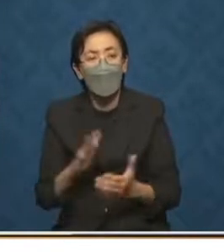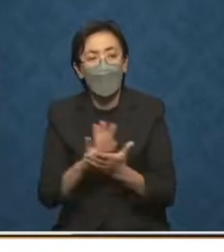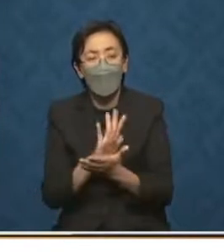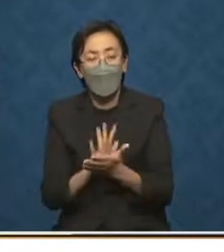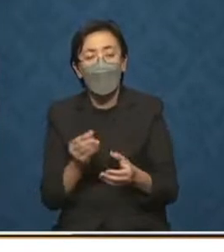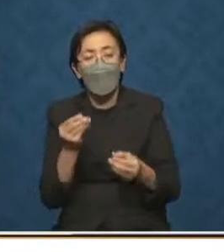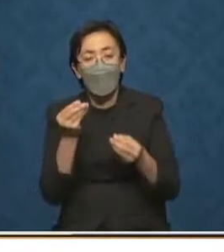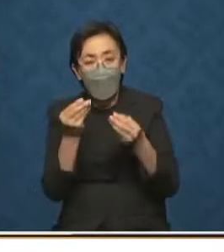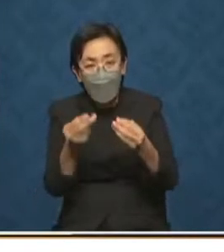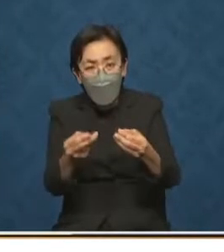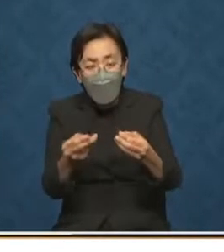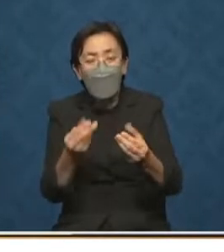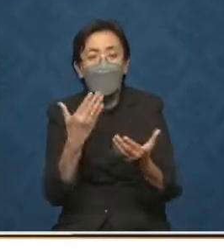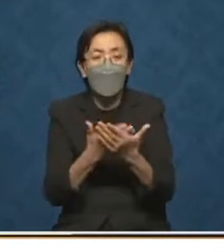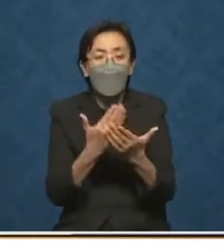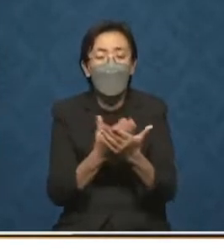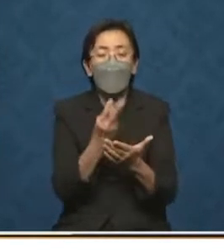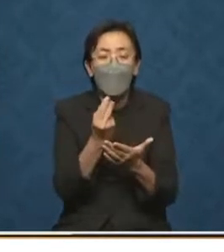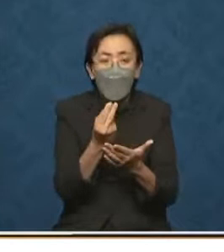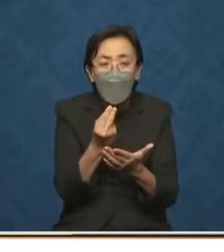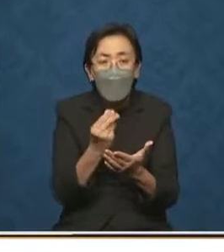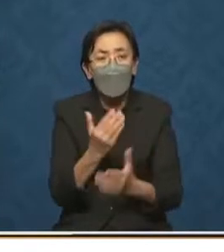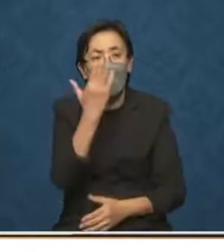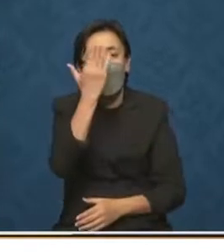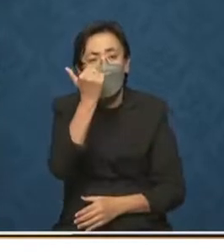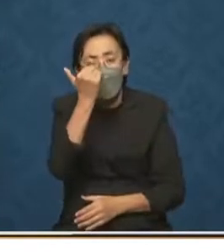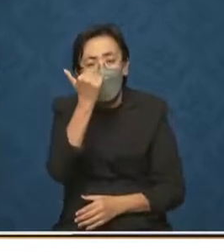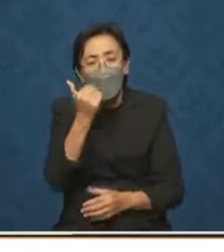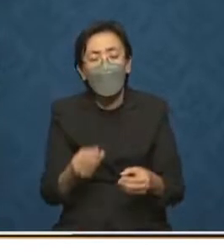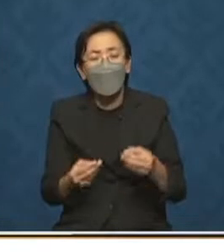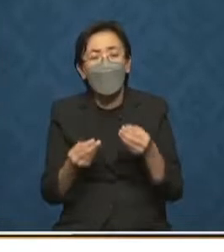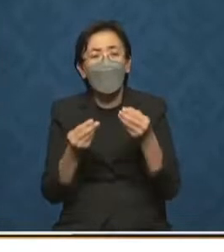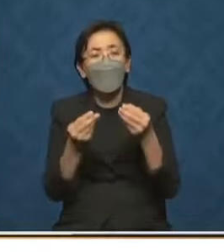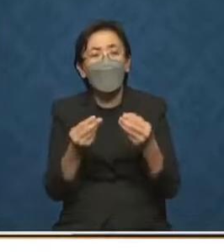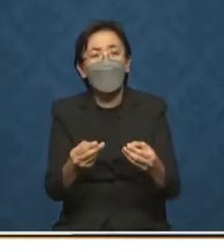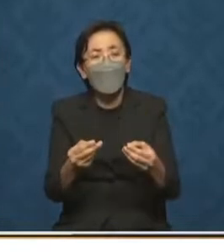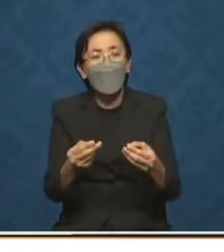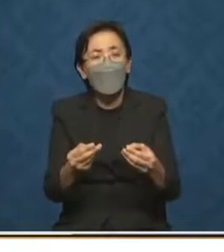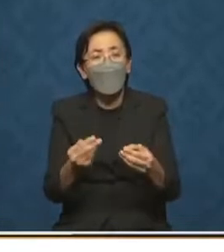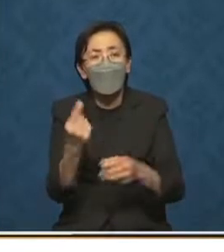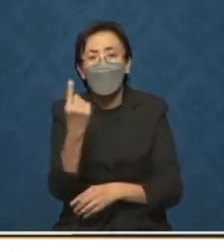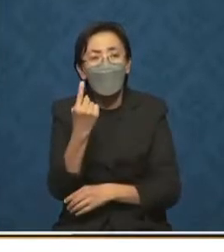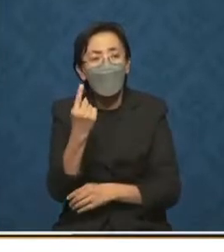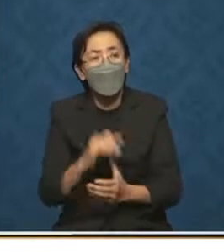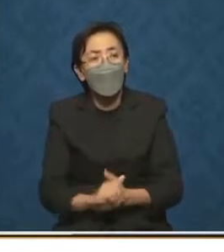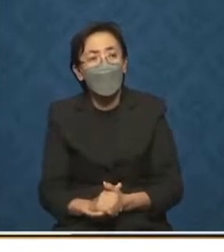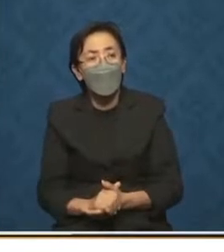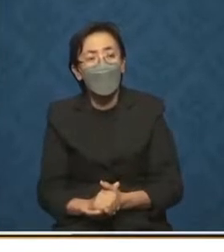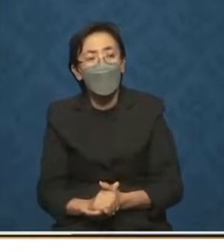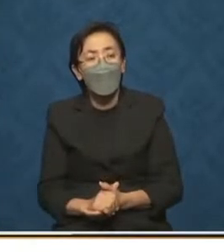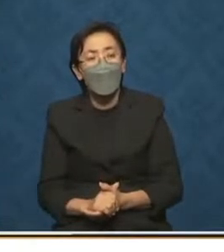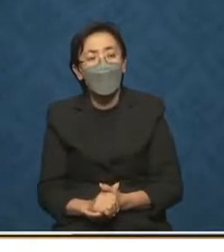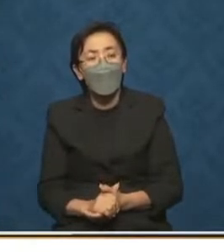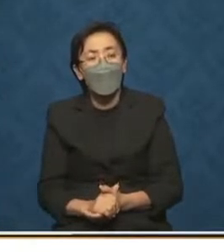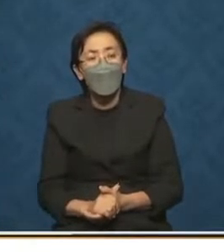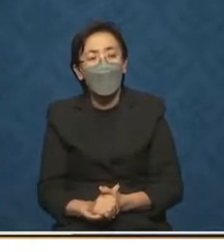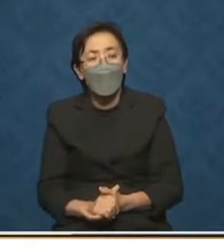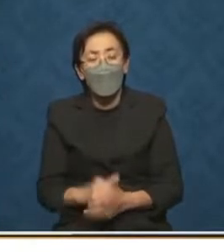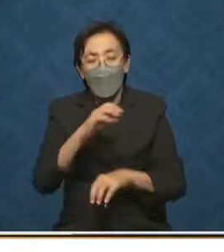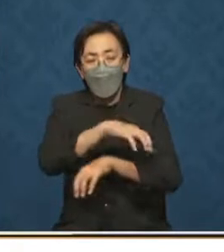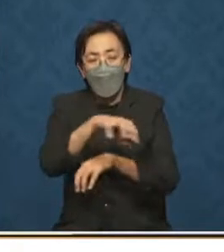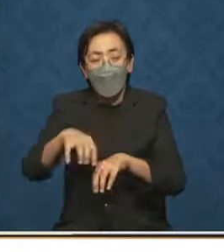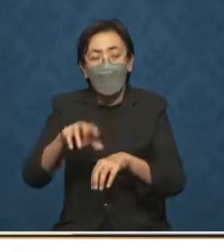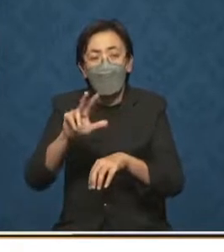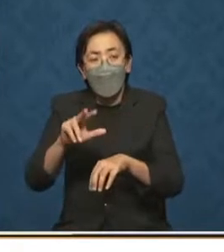อกสารเพื่อเสนอราคาทำไมถึงไปยื่นห้างเดียวใน 3 หน่วยงานที่กรมอุยาล